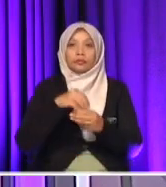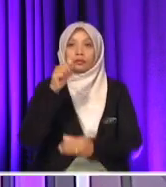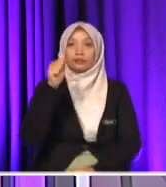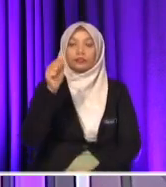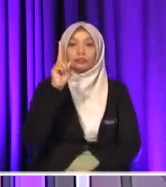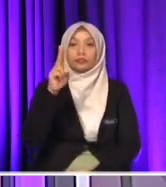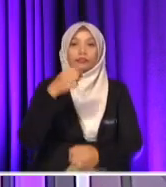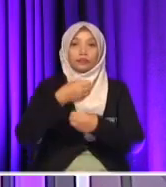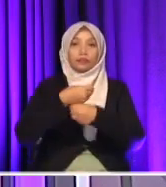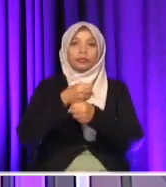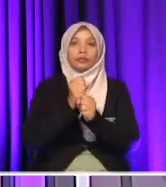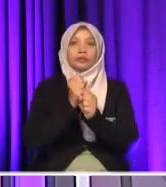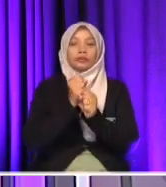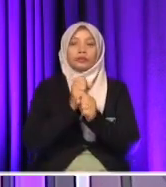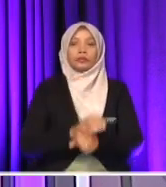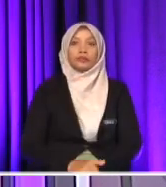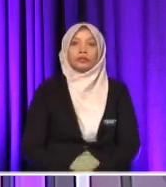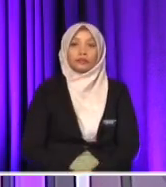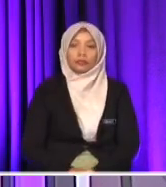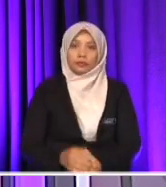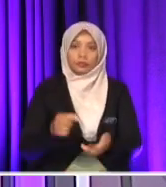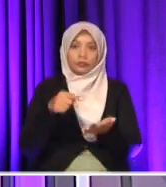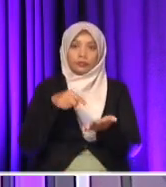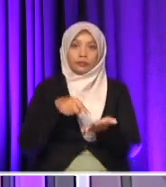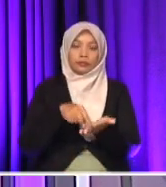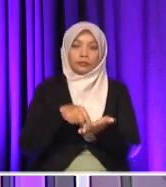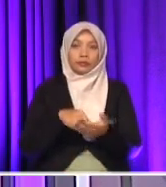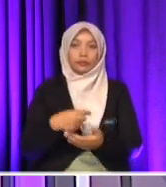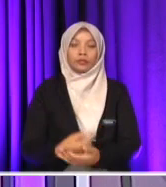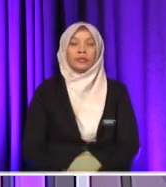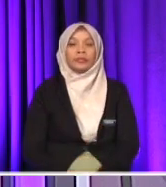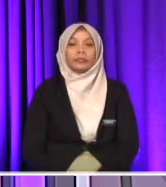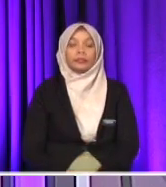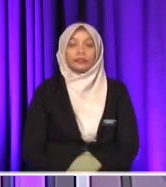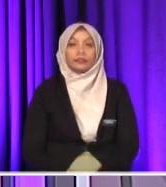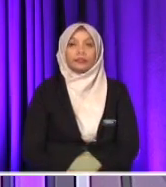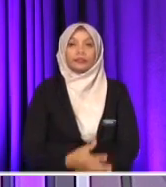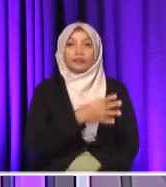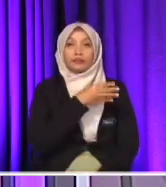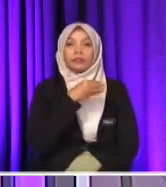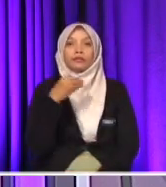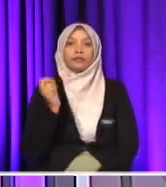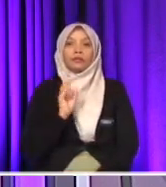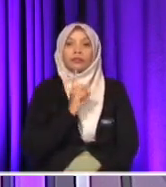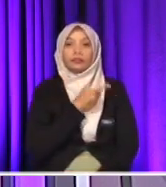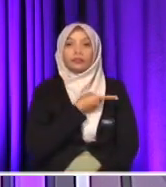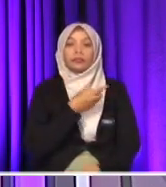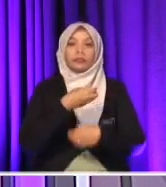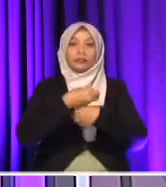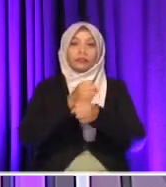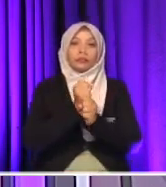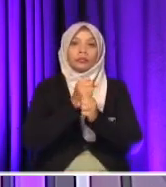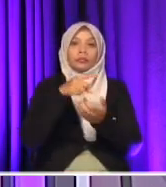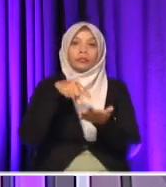saya kata bentuk rectangular tadi. Okey. Bentuk rectangular tadi. Okey. Dan kita daripada bentuk rectangular